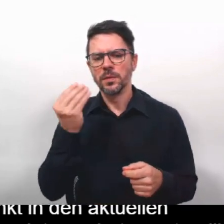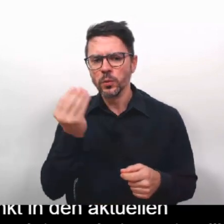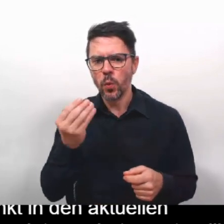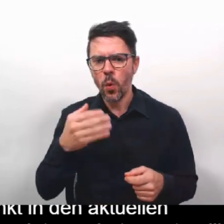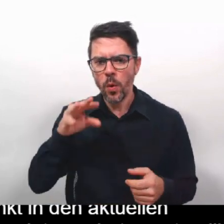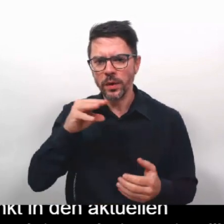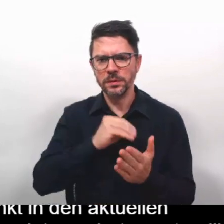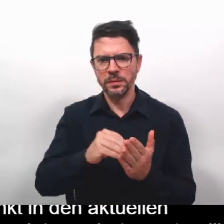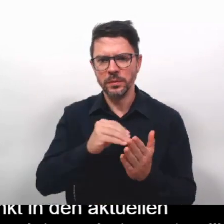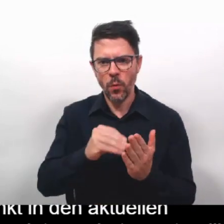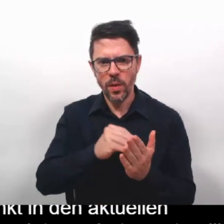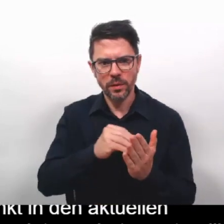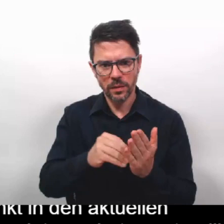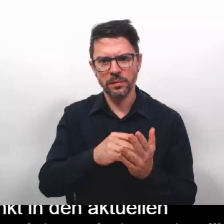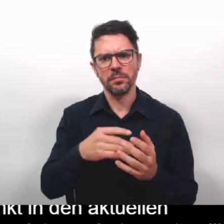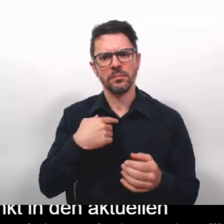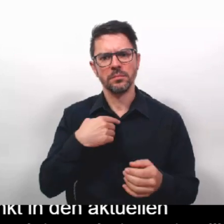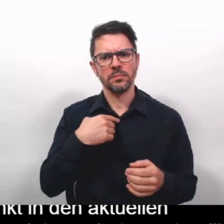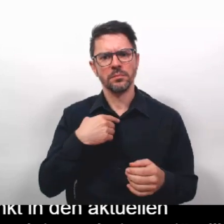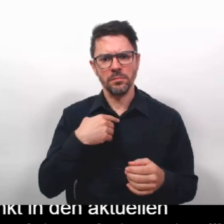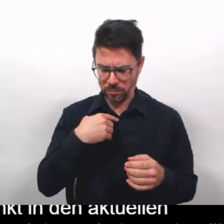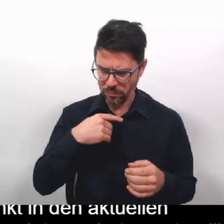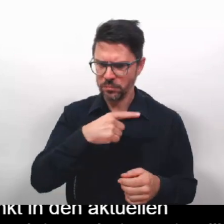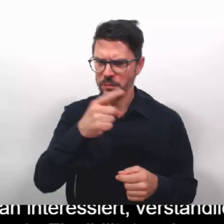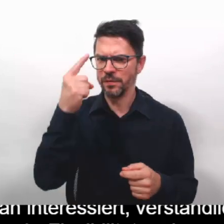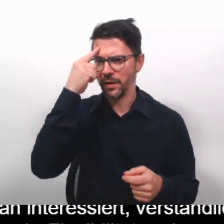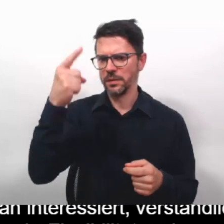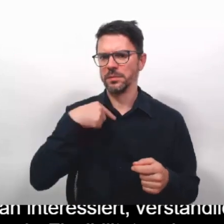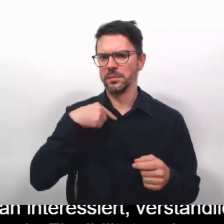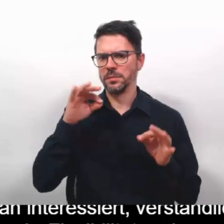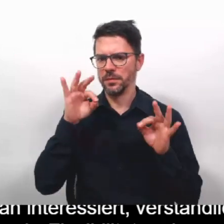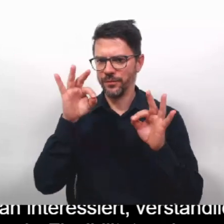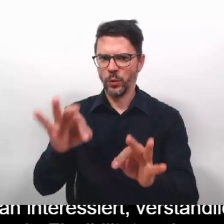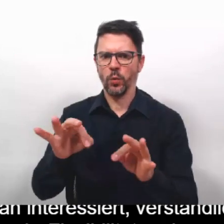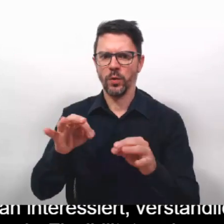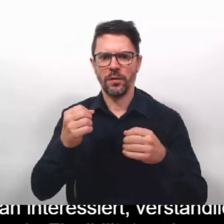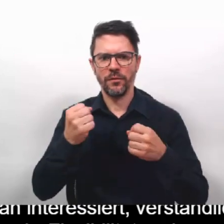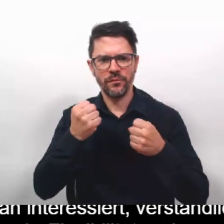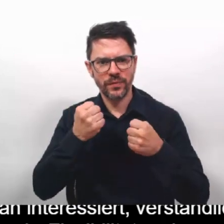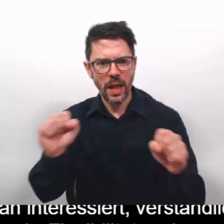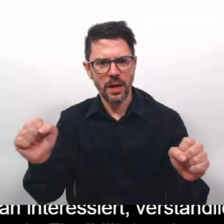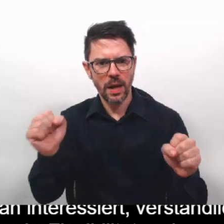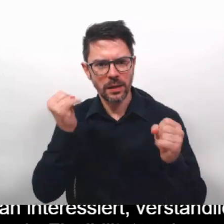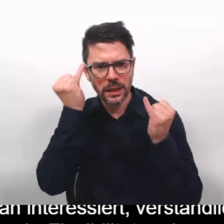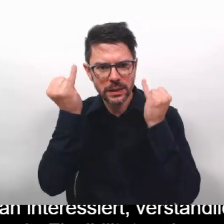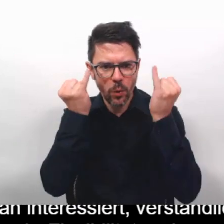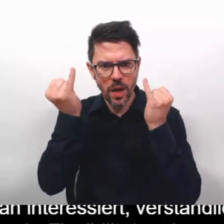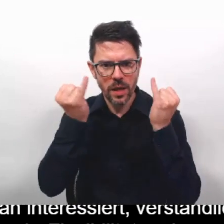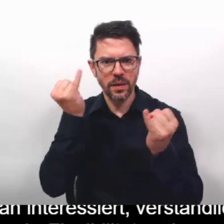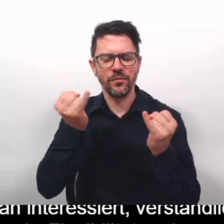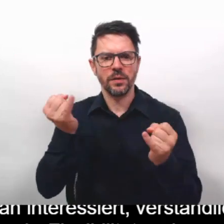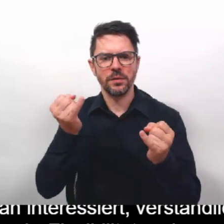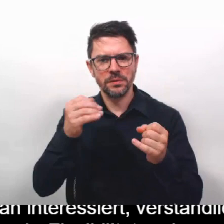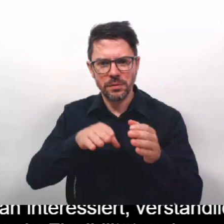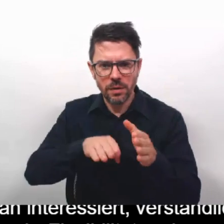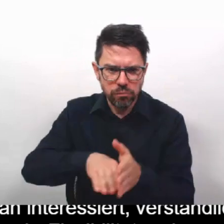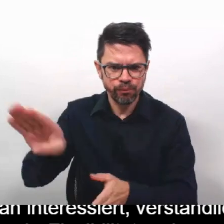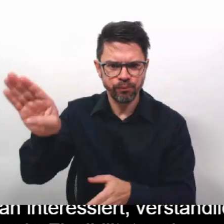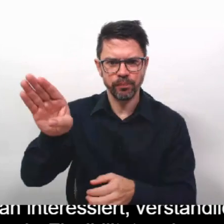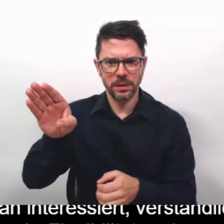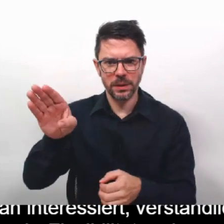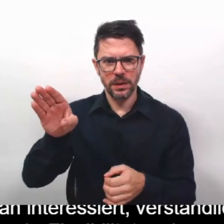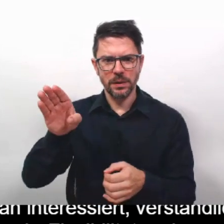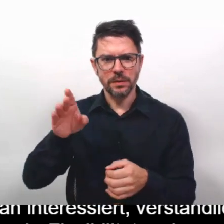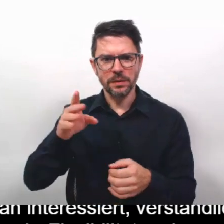diesem Prozess eine intensive Begleitung. Wir stehen ja auch für Vielfalt in der künstlerischen Ausbildung